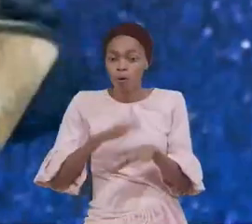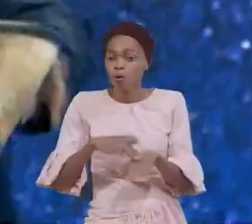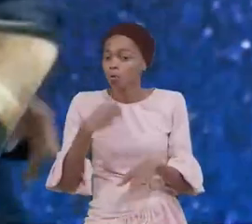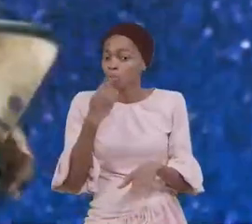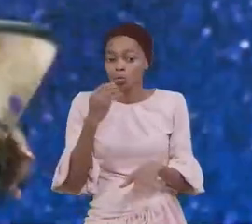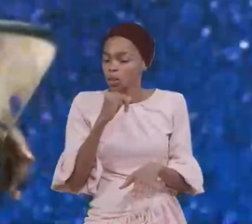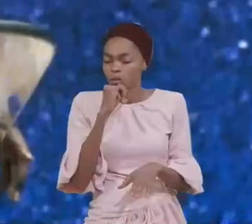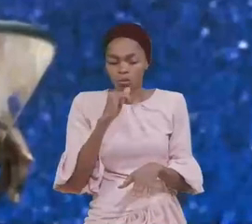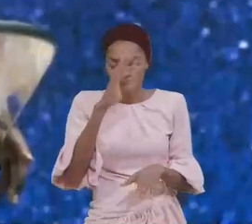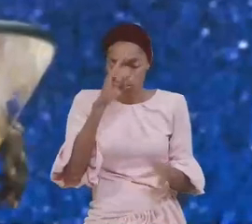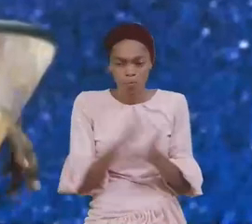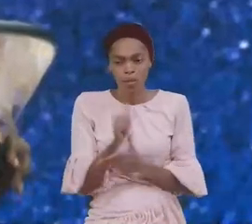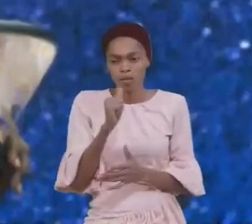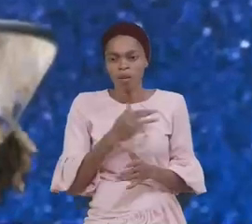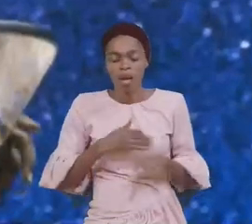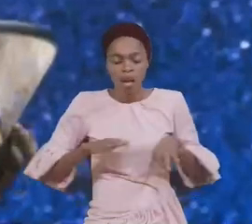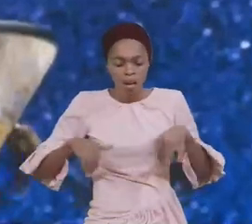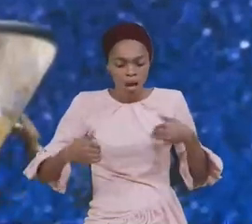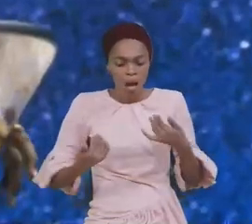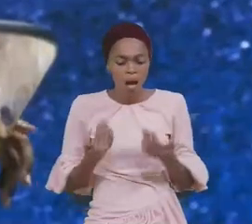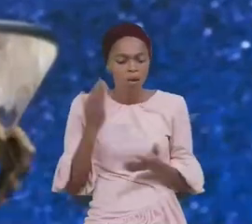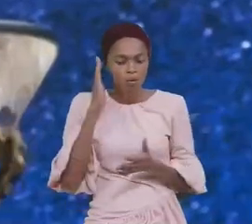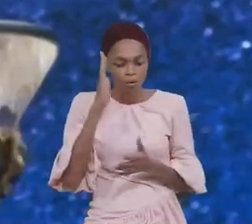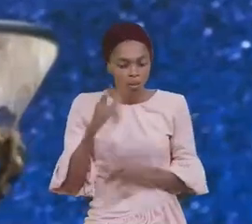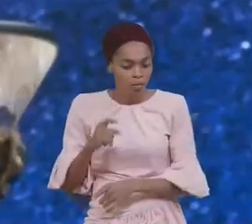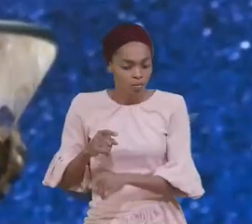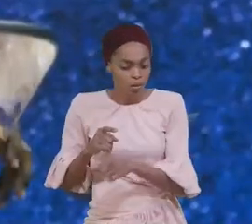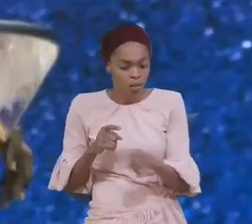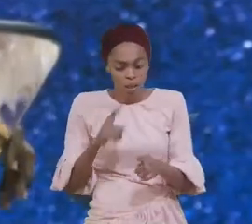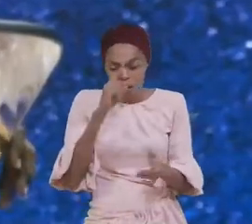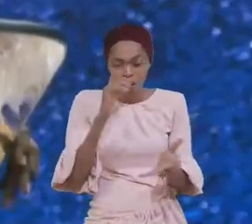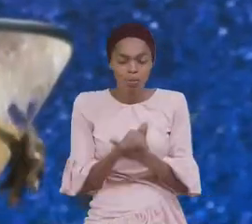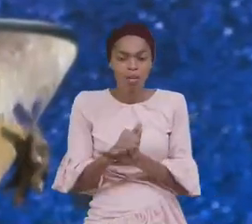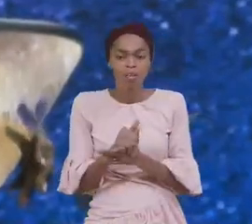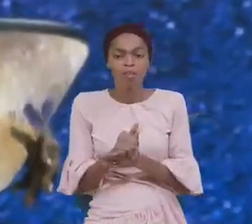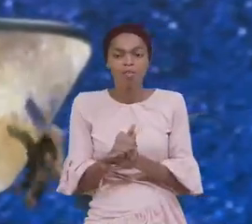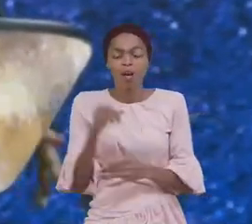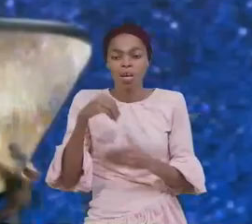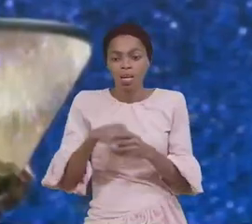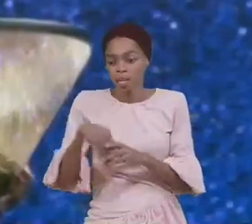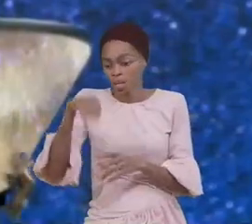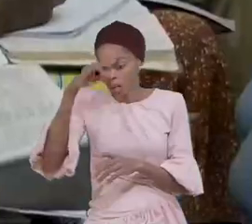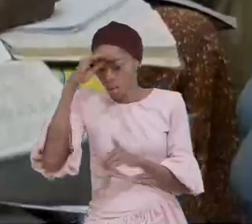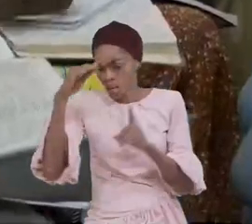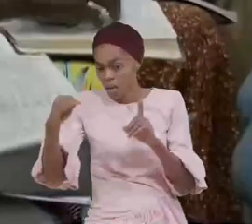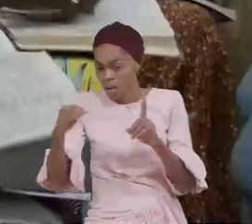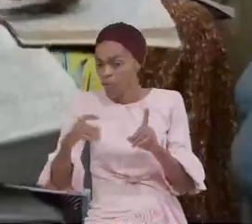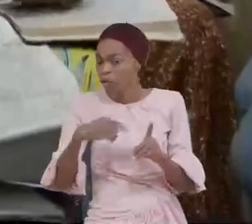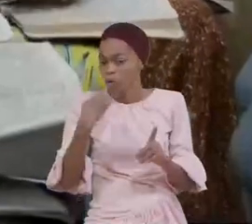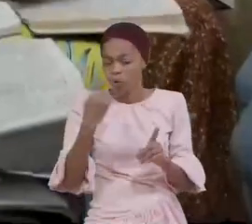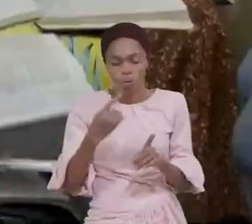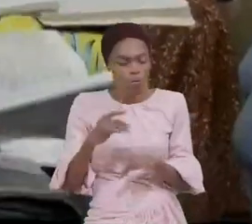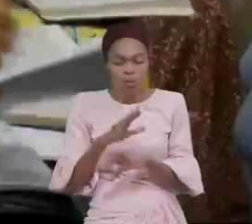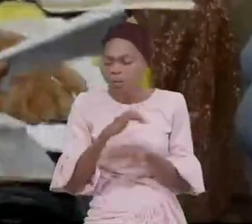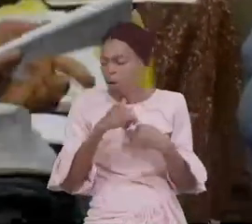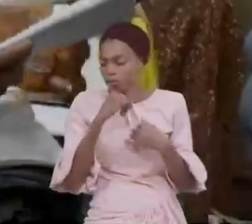cru? Et comment croiront-ils en celui dont ils n'ont pas entendu